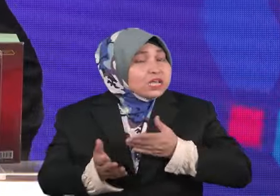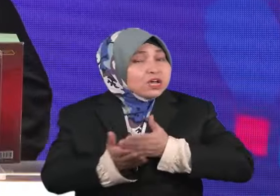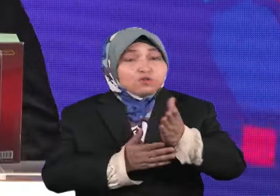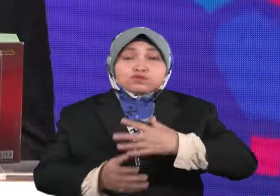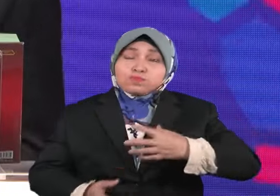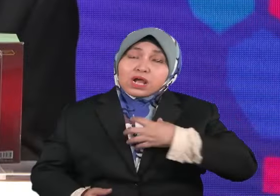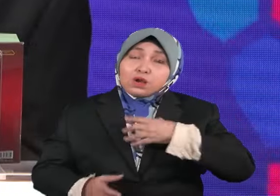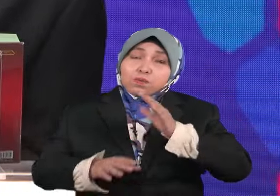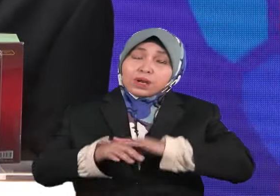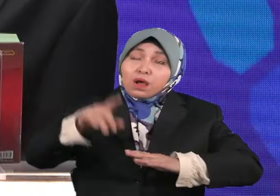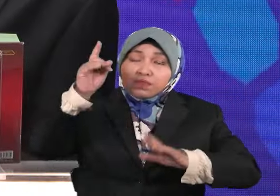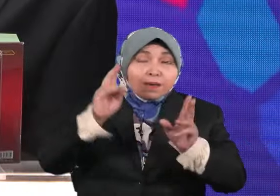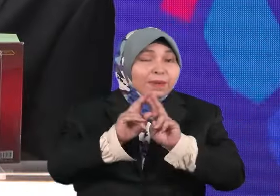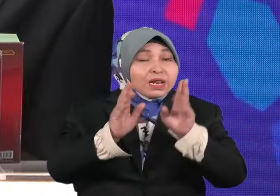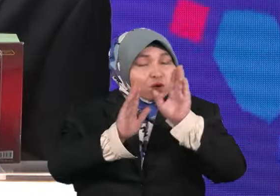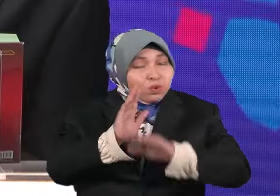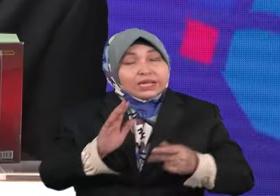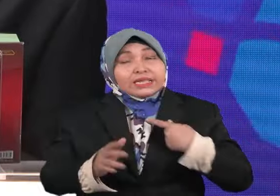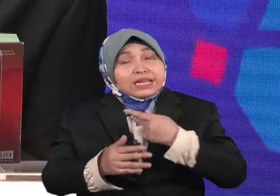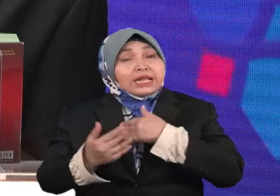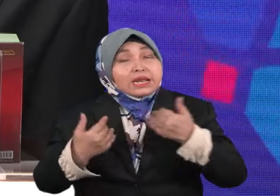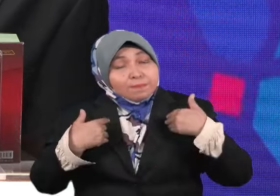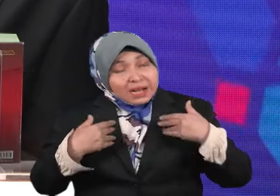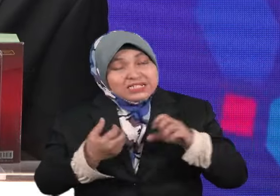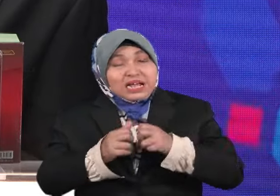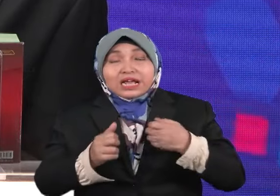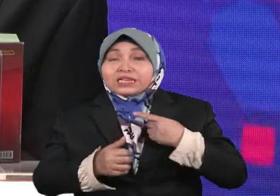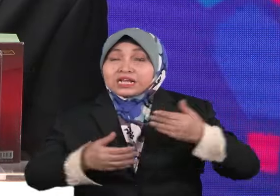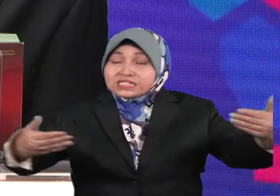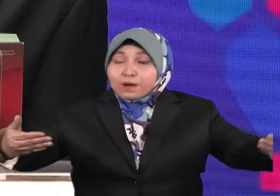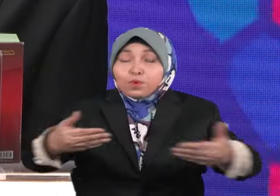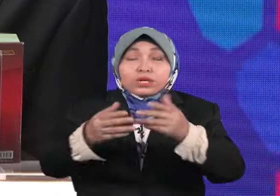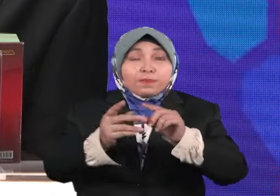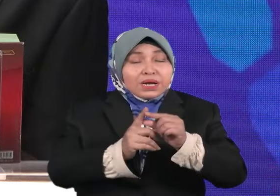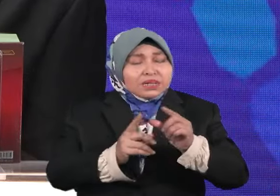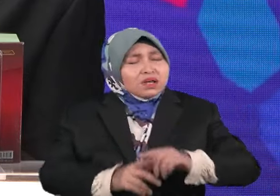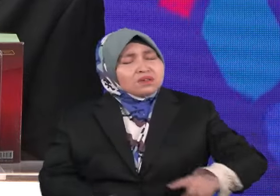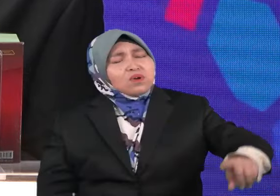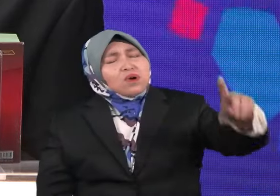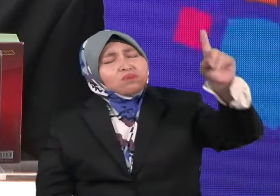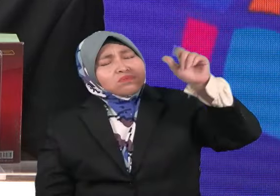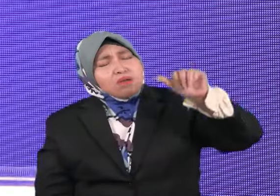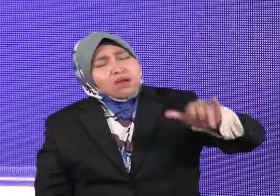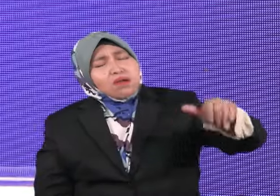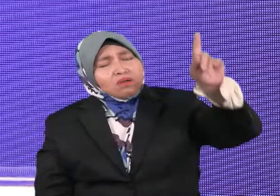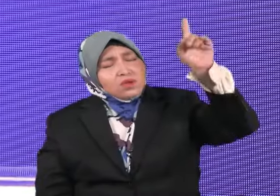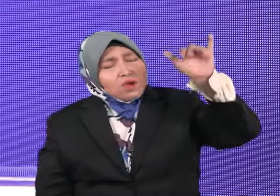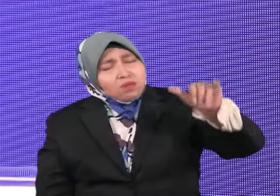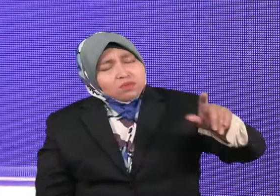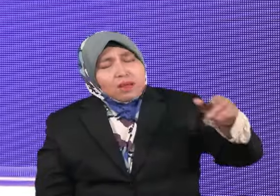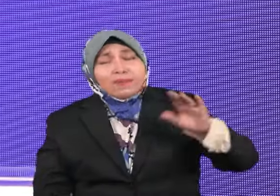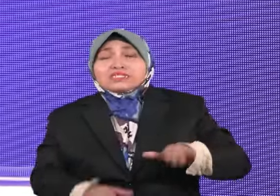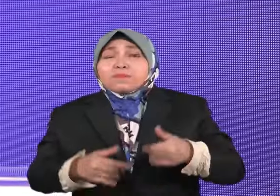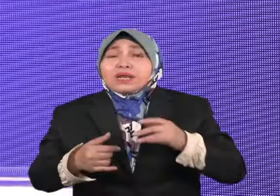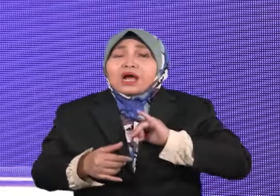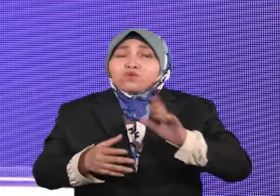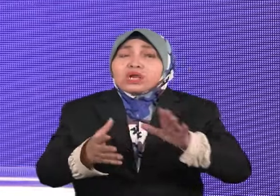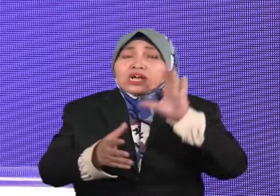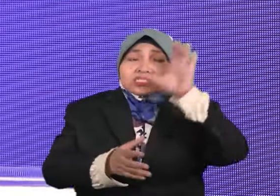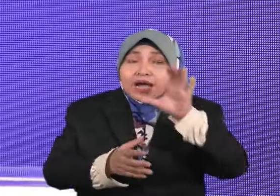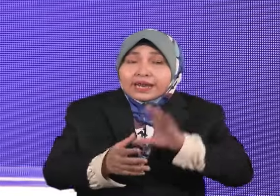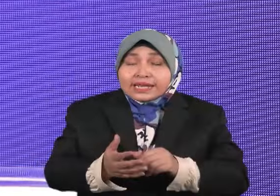SWT. Paling kurang apabila kita ada masalah, kita terus sahaja sambungkan dengan perkataan ya Allah. Kan? Ya Allah, macam mana aku nak cari rezeki? Ya Allah, macam